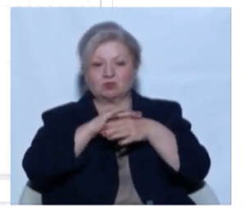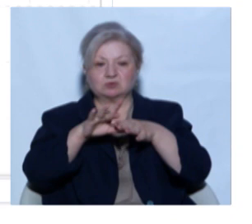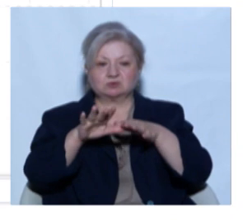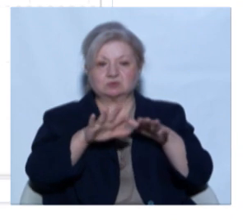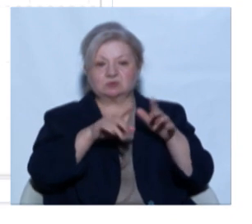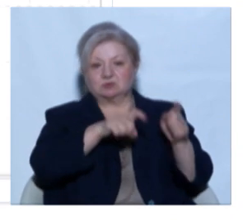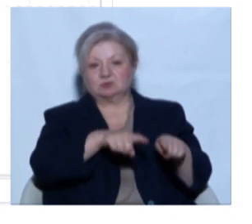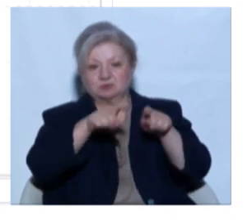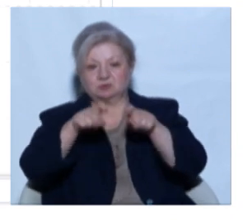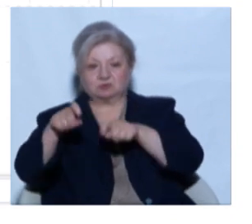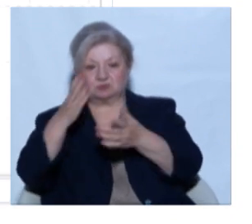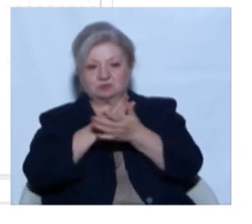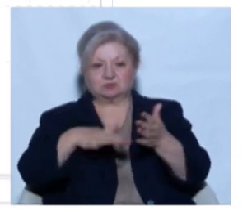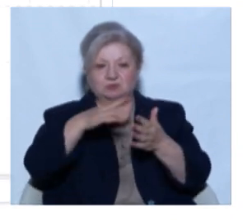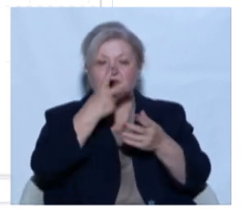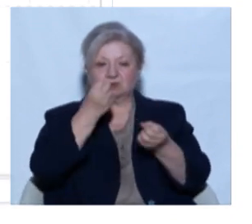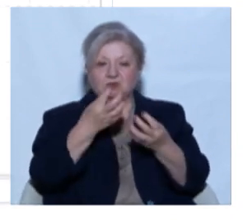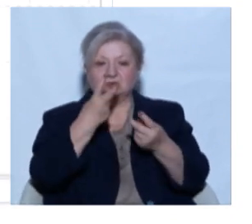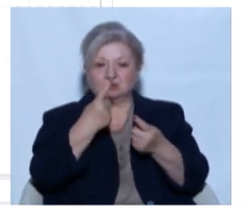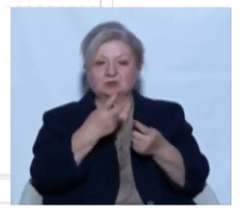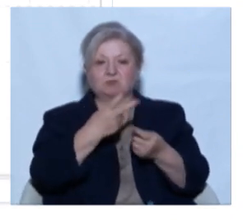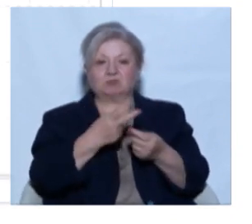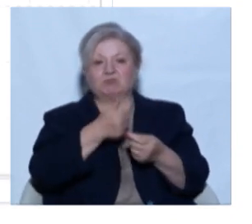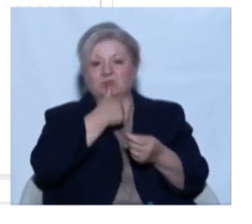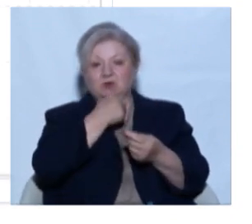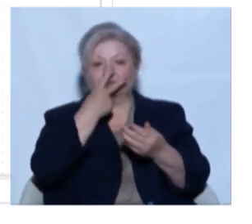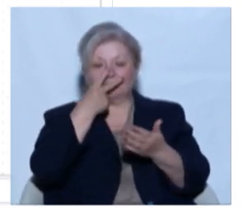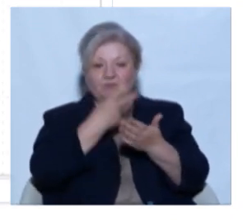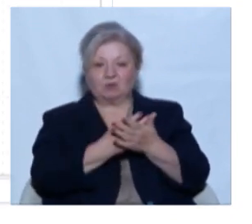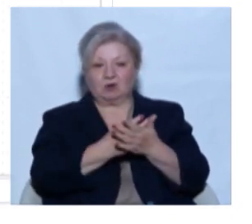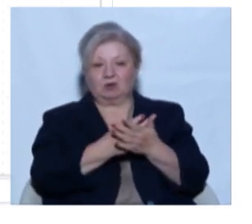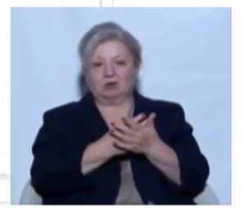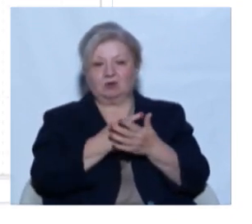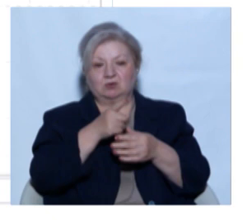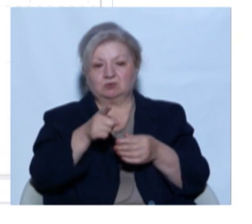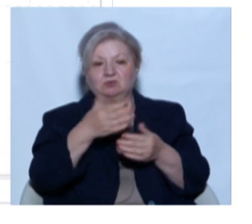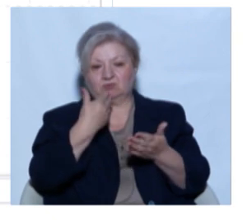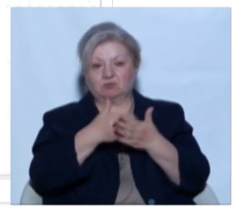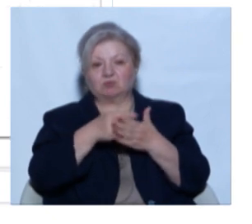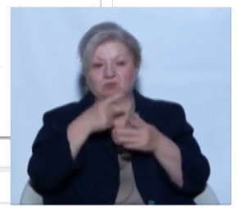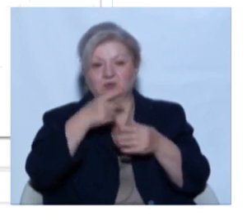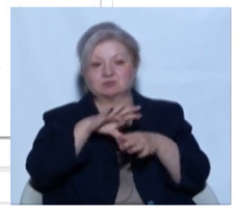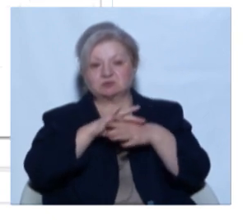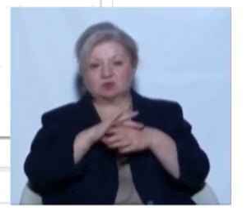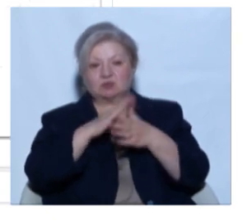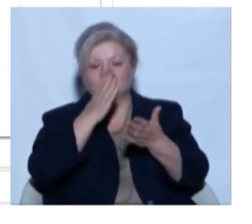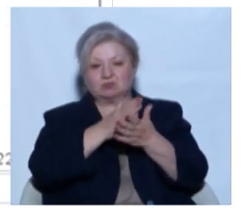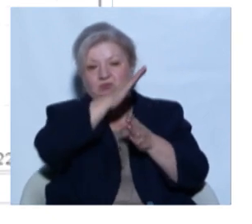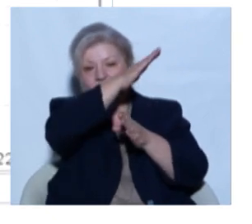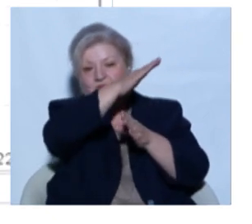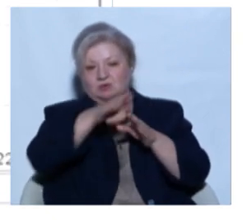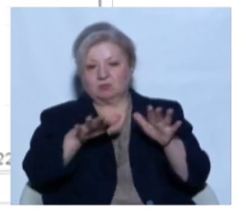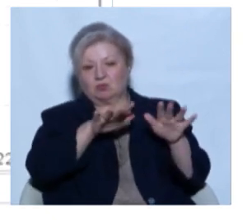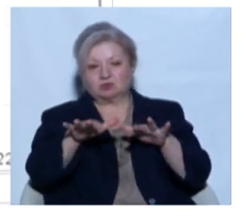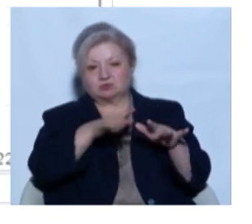ტრაექტორიაზე, სხეულის მოძრაობის ტრაექტორიაზე? კიდევ ერთი მაგალითი ვნახოთ ამის გასარკვევად.